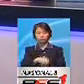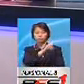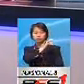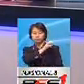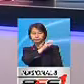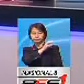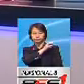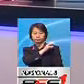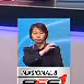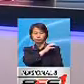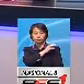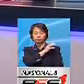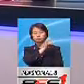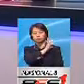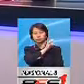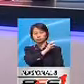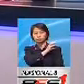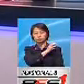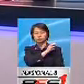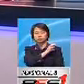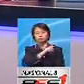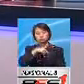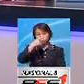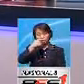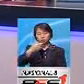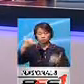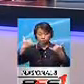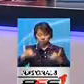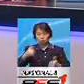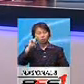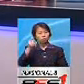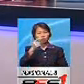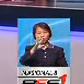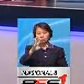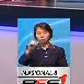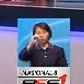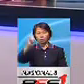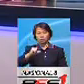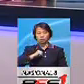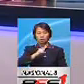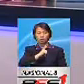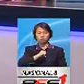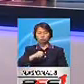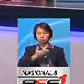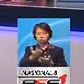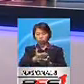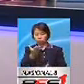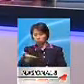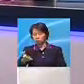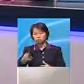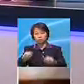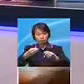pengerusinya jeneral Tan Sri Abdul Aziz Zainal berkata ketika ini hanya 40% ahli melanggan pelbagai produk